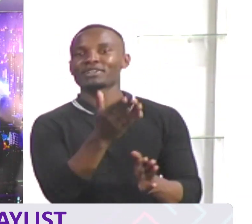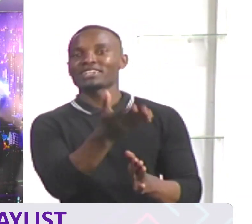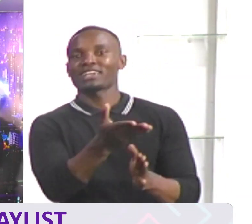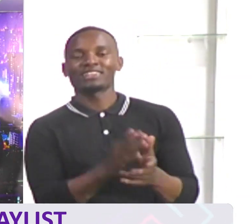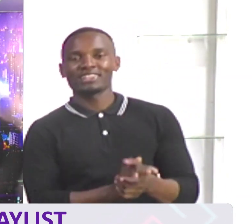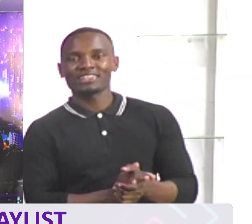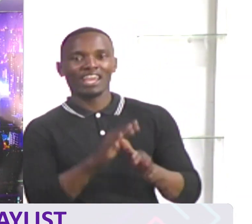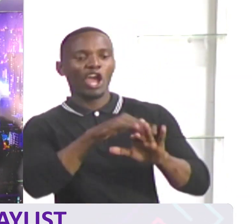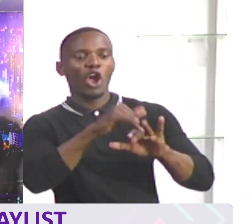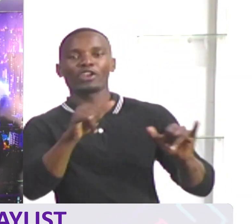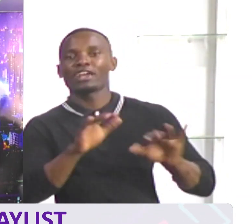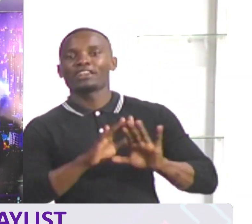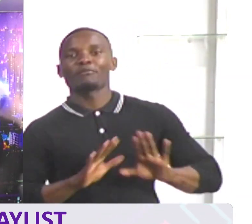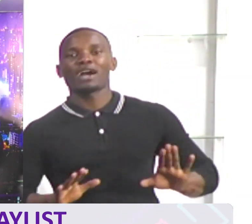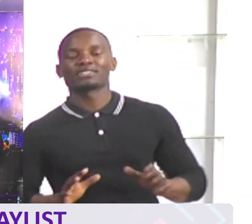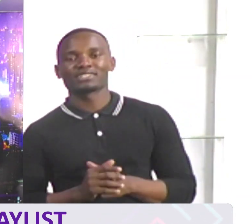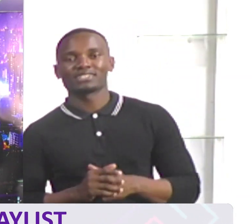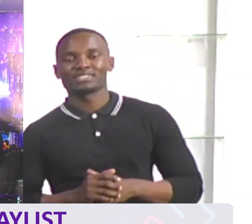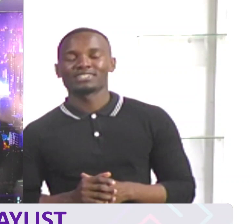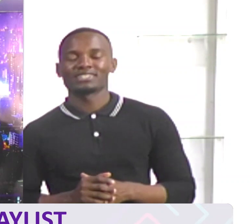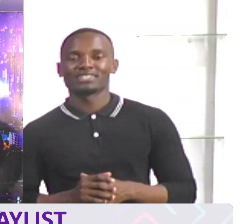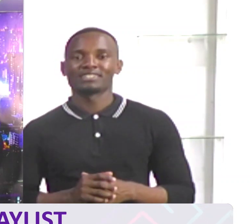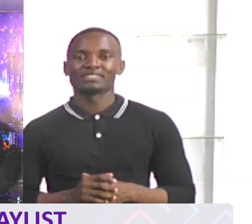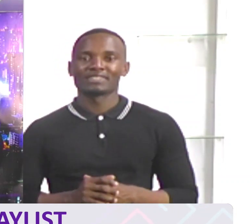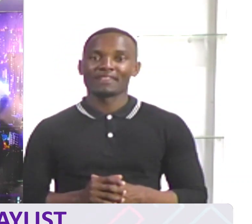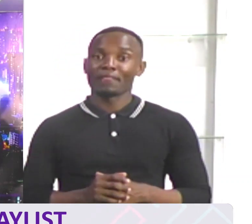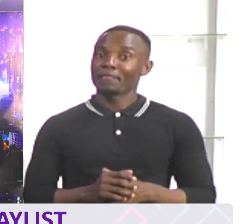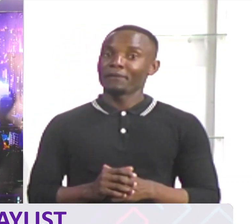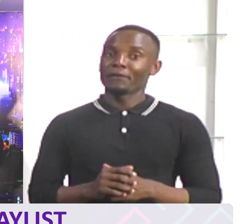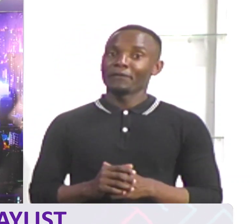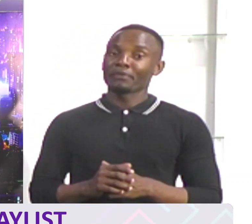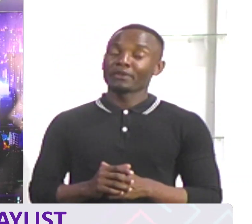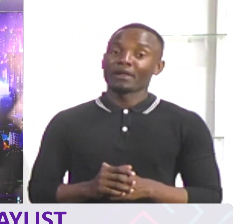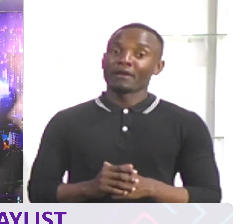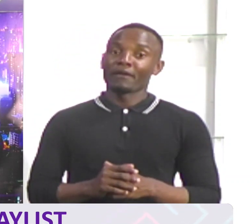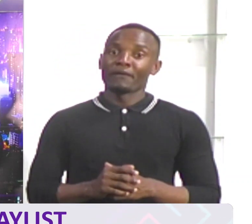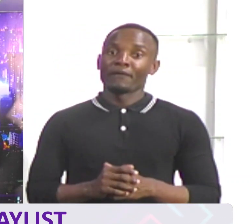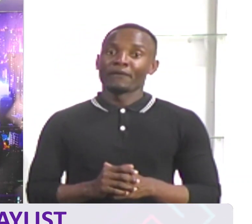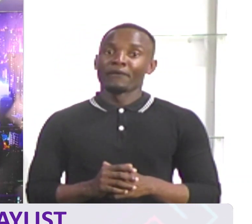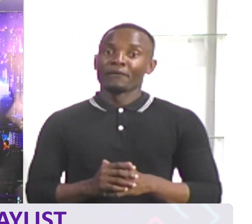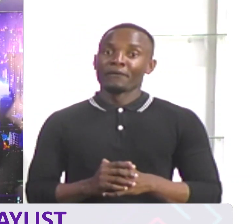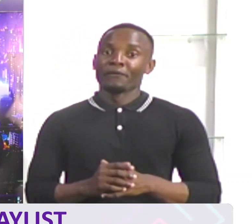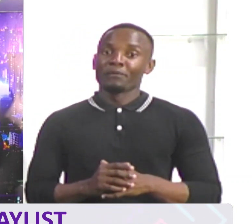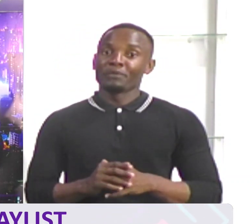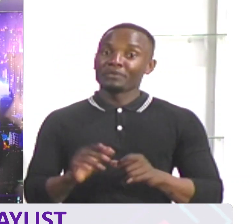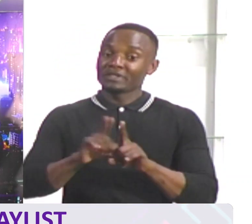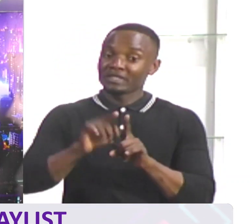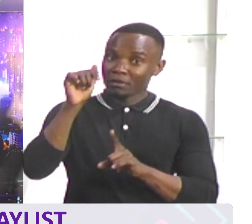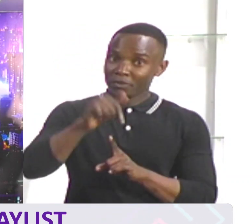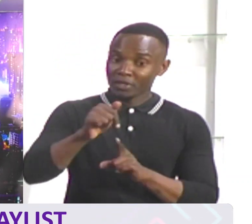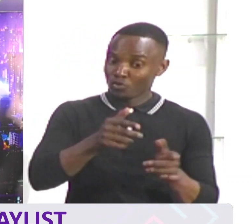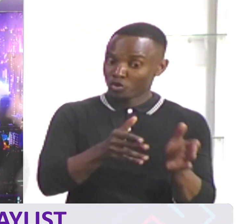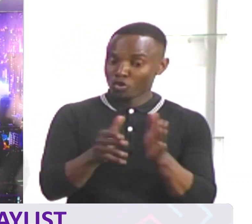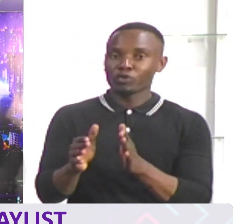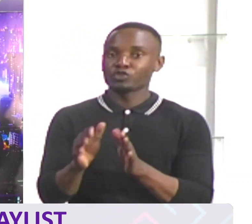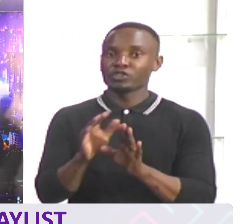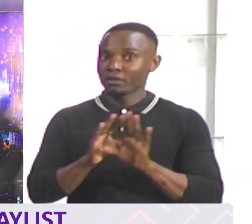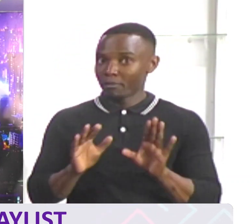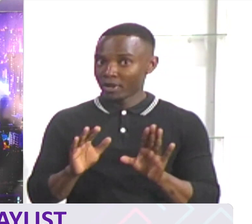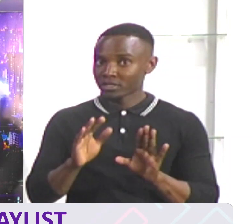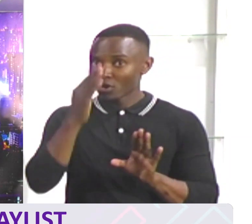zimebadilika. Lakini kiangalia hizo yote vizuri brother. Kuna mali kuna ile bado ni opportunity as well. Unajua?